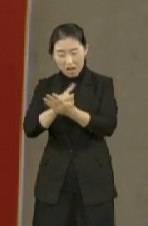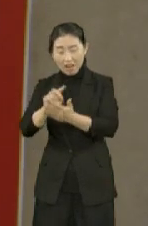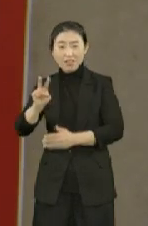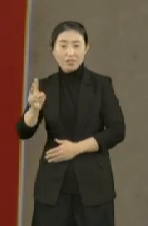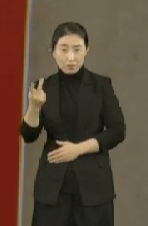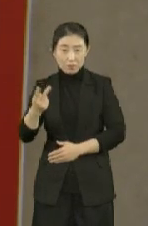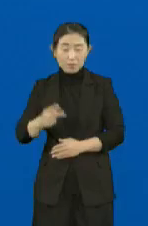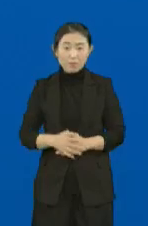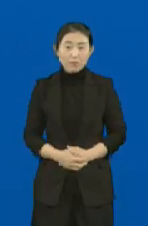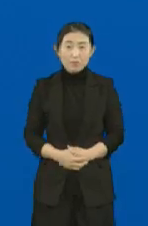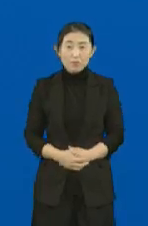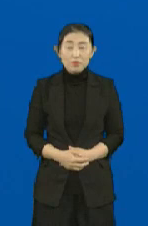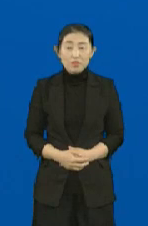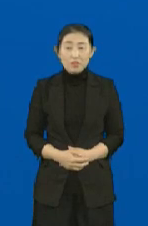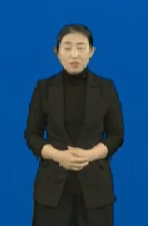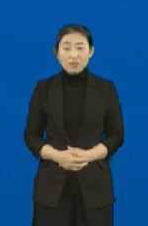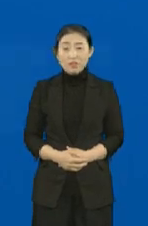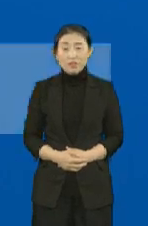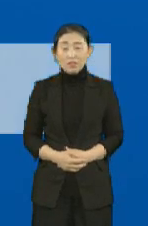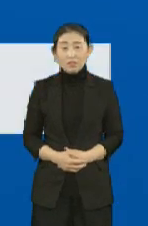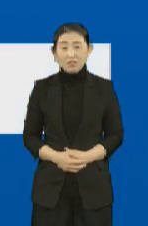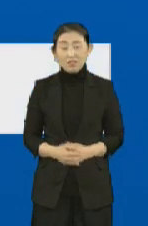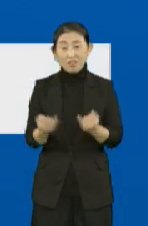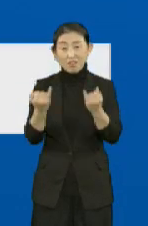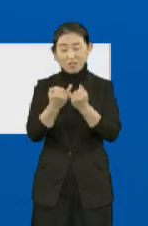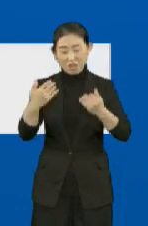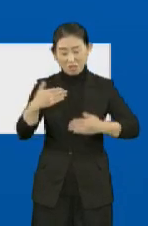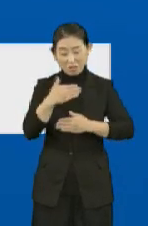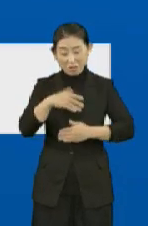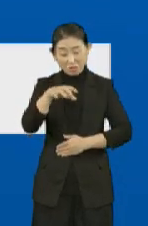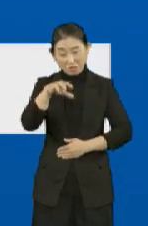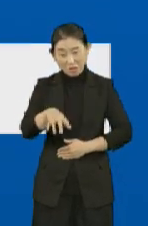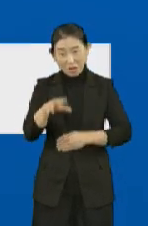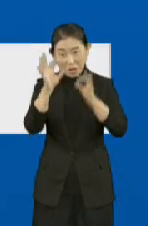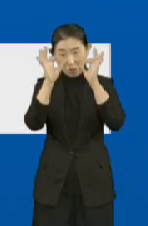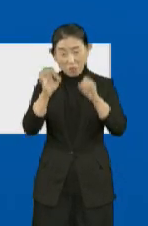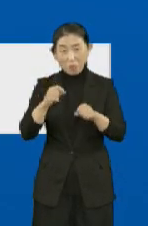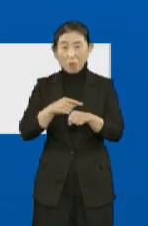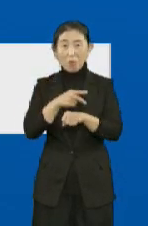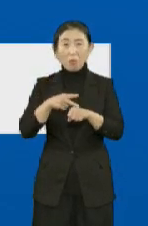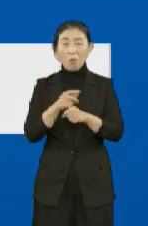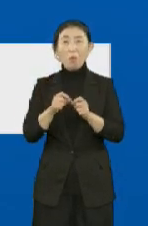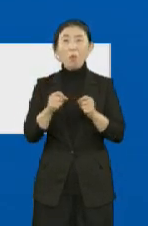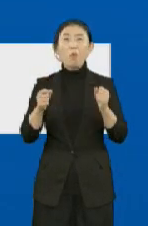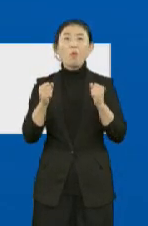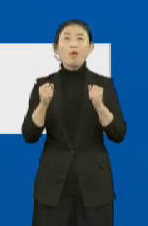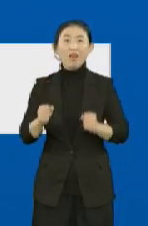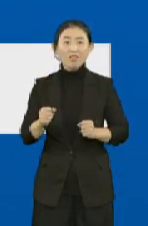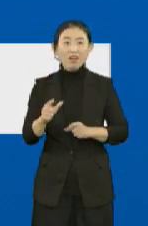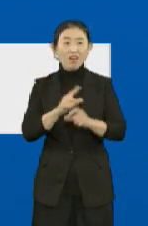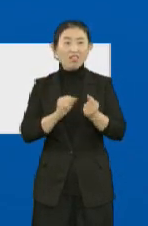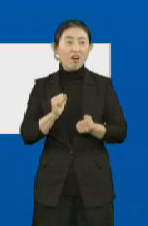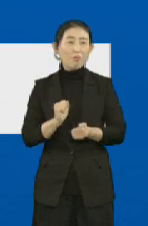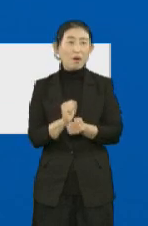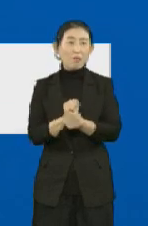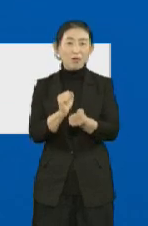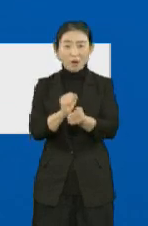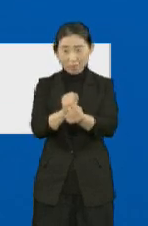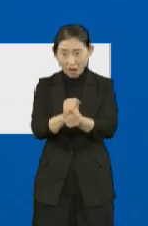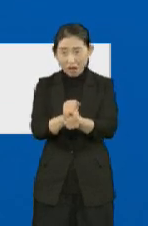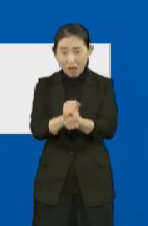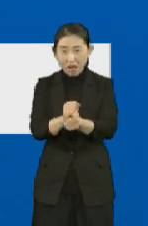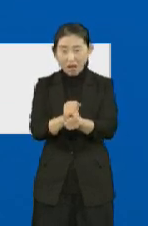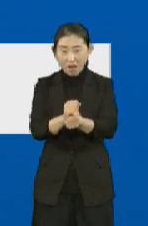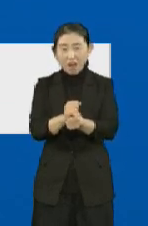씁니다 여다 사우나 다 이렇게 보니 체리 시간이 길고 이래서 확산 속도 라던가 이런데